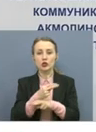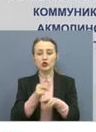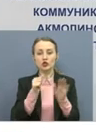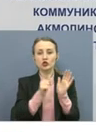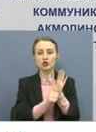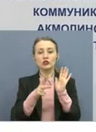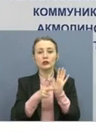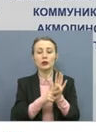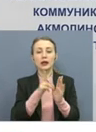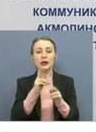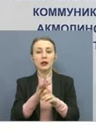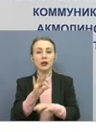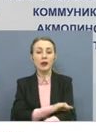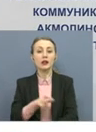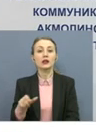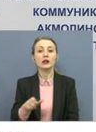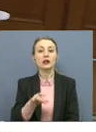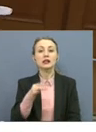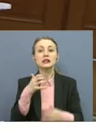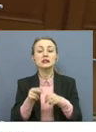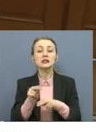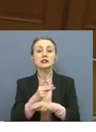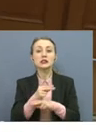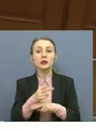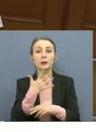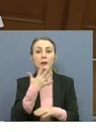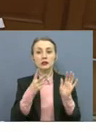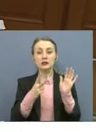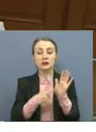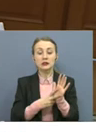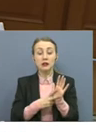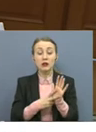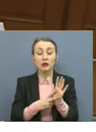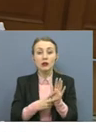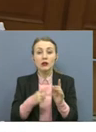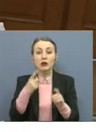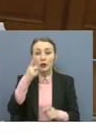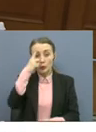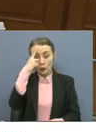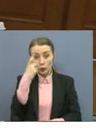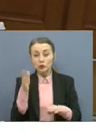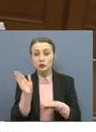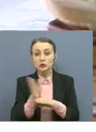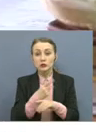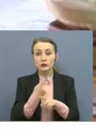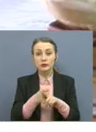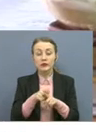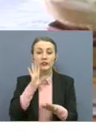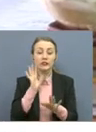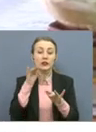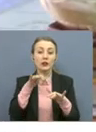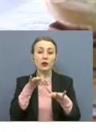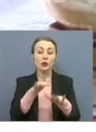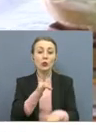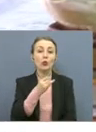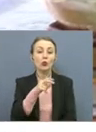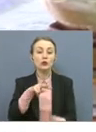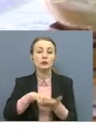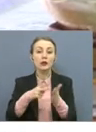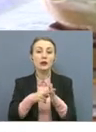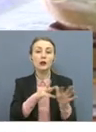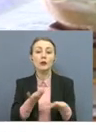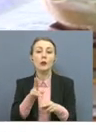мәселесі өзекті. Есенгелді мен Шұқыркөл ауылдық округтері көршілес елді мекендермен бір әкімшілік аймаққа біріктіріліпті. Ауданның білім ошақтарына